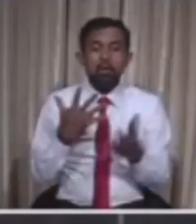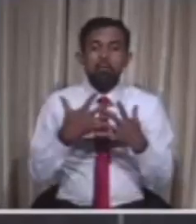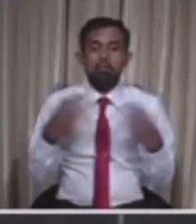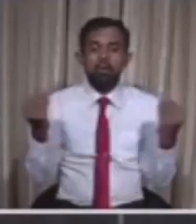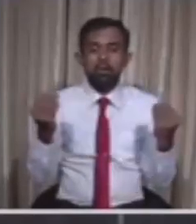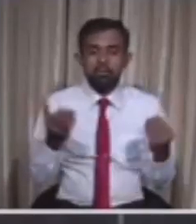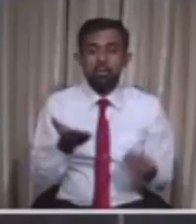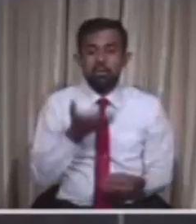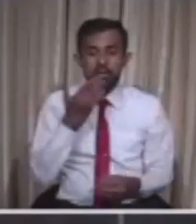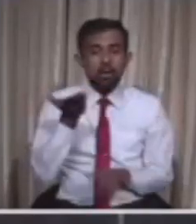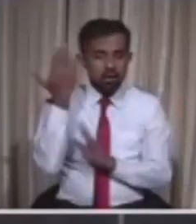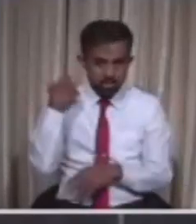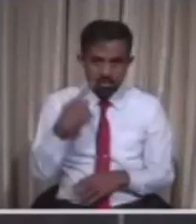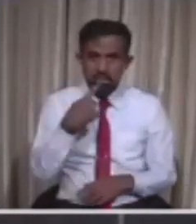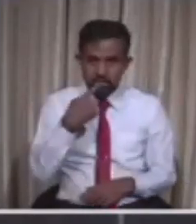පුළුවන් කියලා කිව්වා.